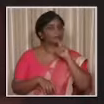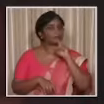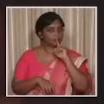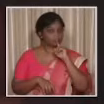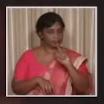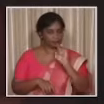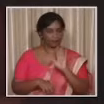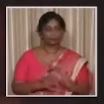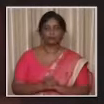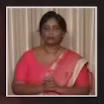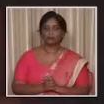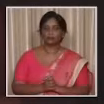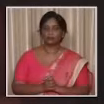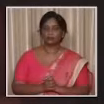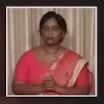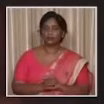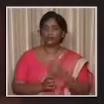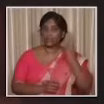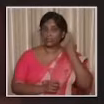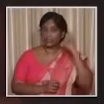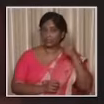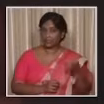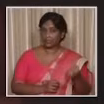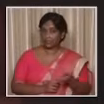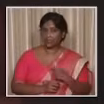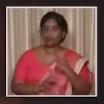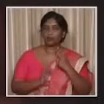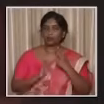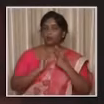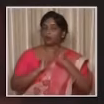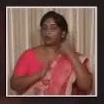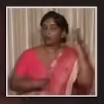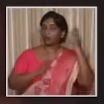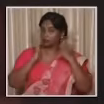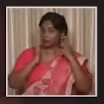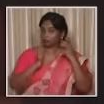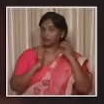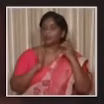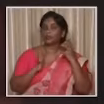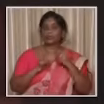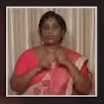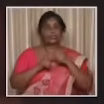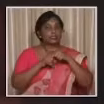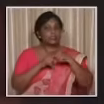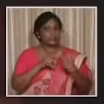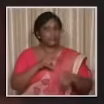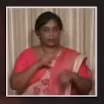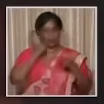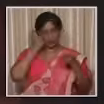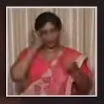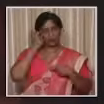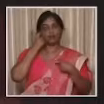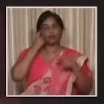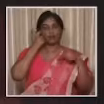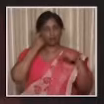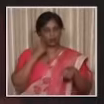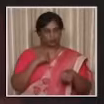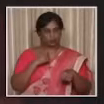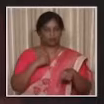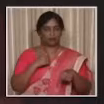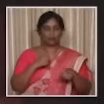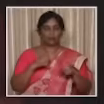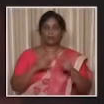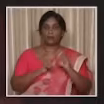ඕන ඊයේ දිනය ජාත්‍යන්තර ආබාධිත දිනය. අද